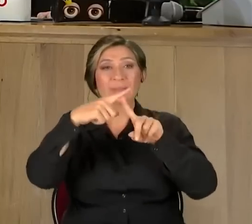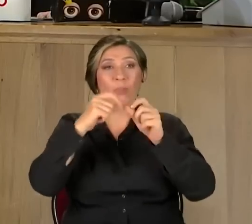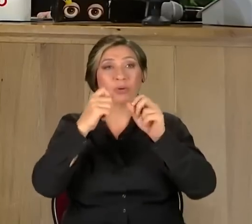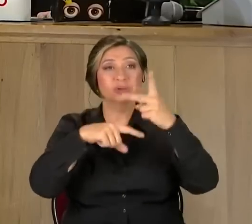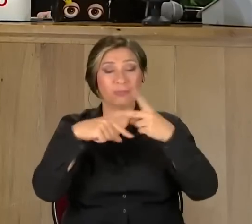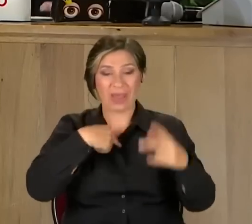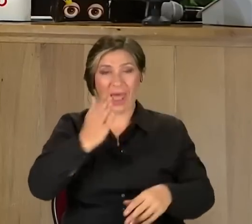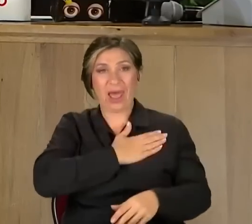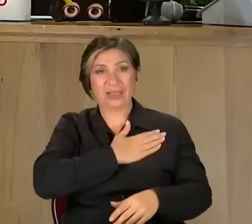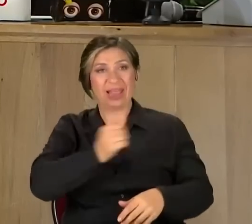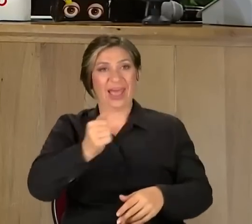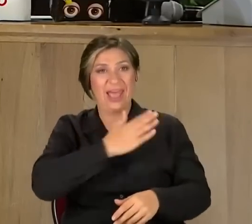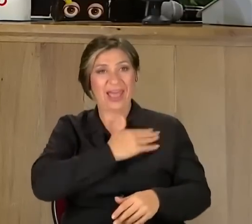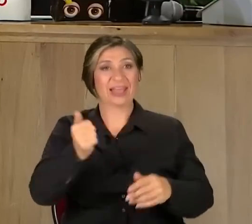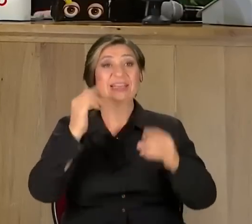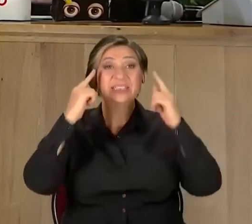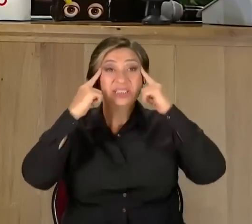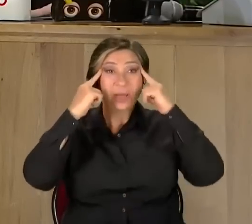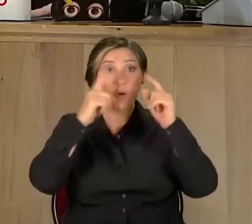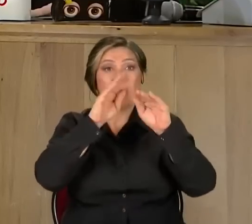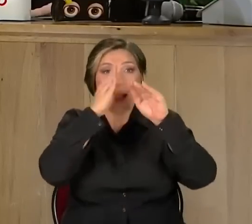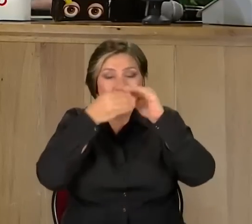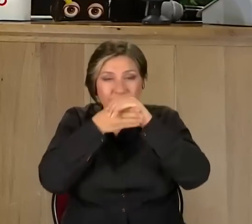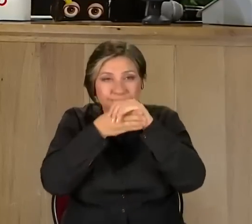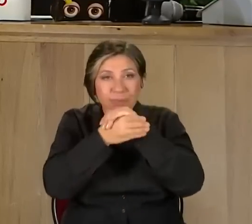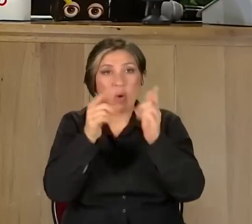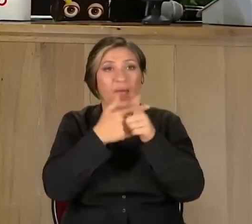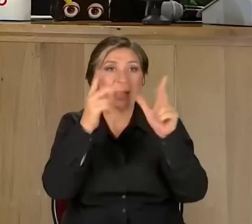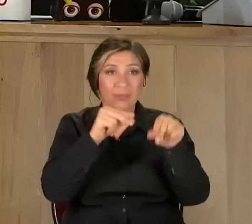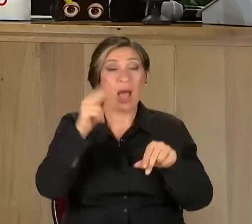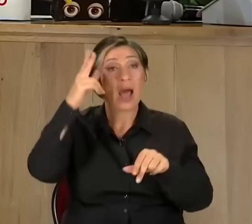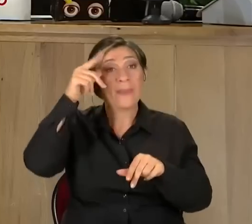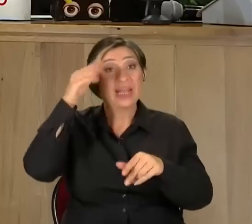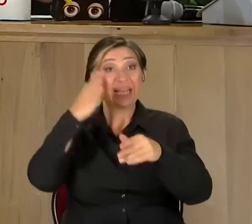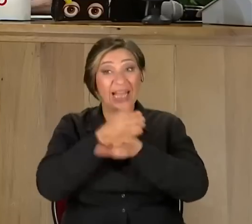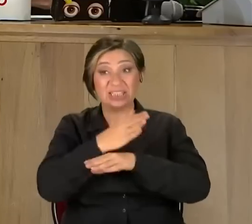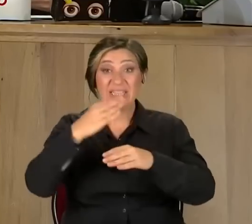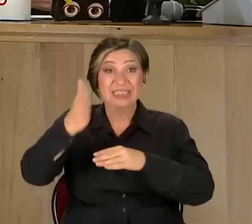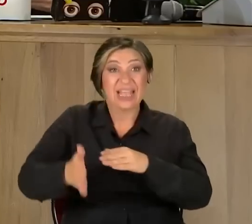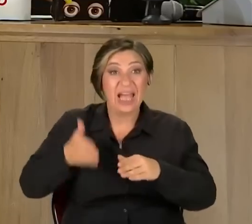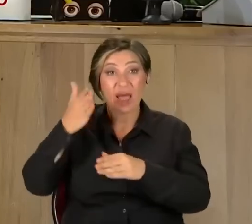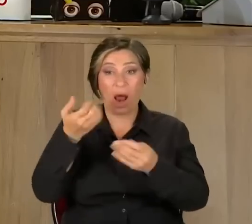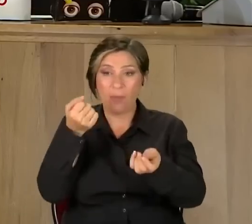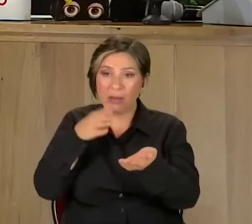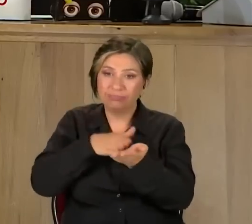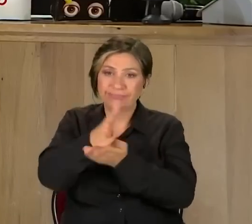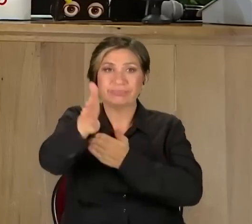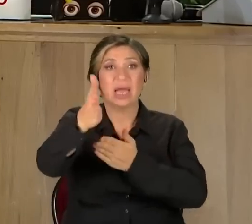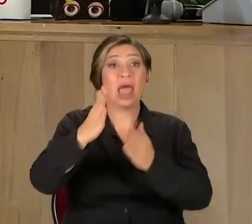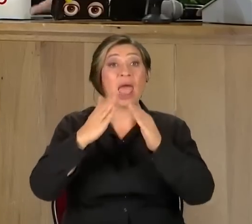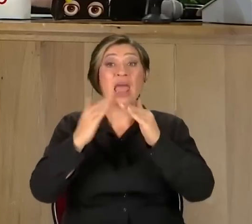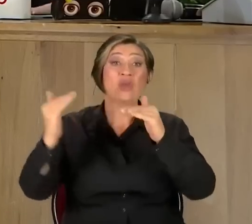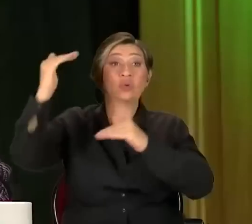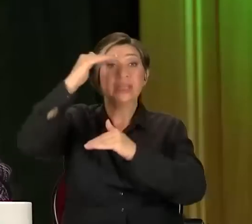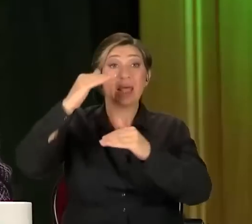yaptı. Japonya'da kapsül otelde kaldım. Amerika'da gerçek tankla araba ezmek. En yüksekten